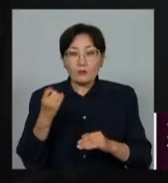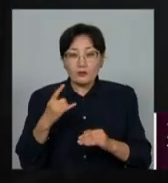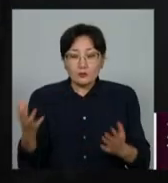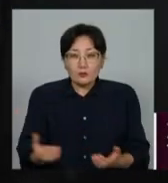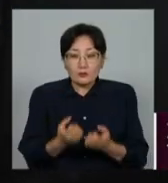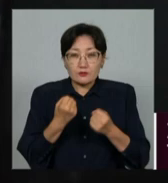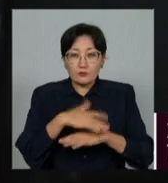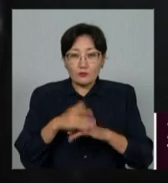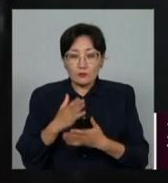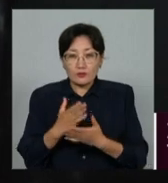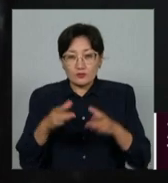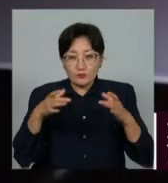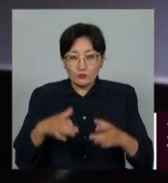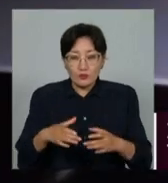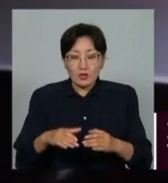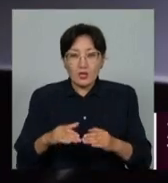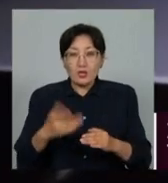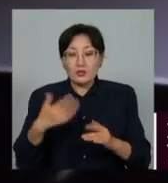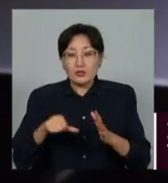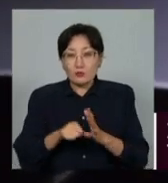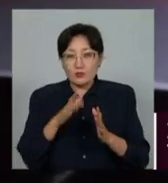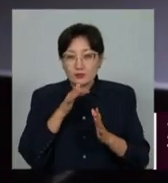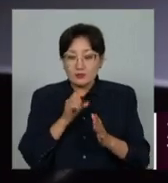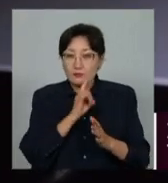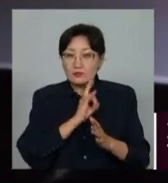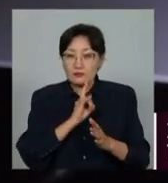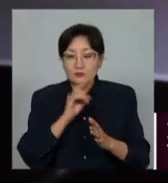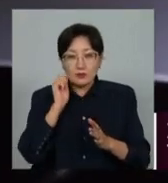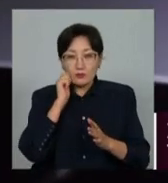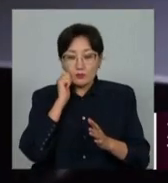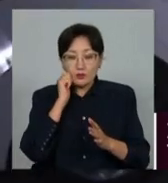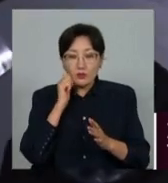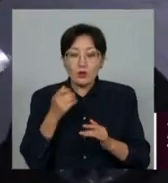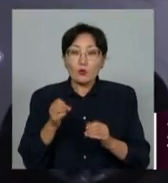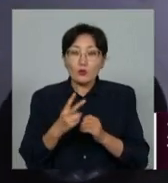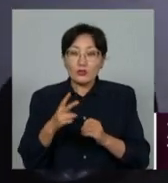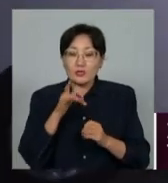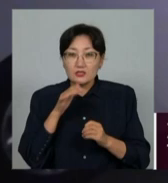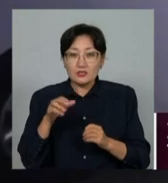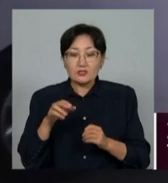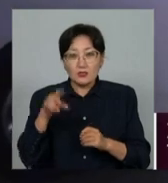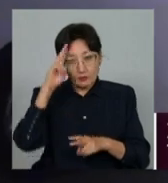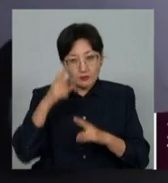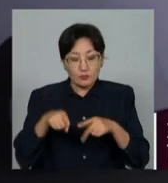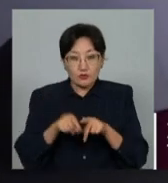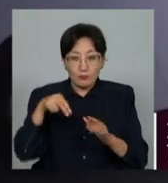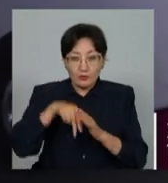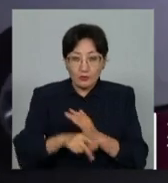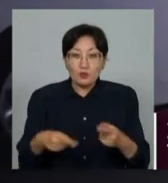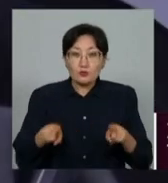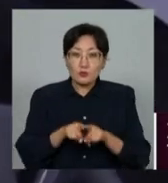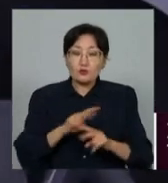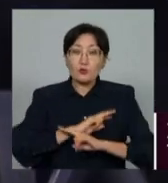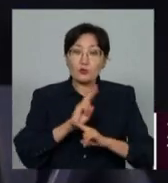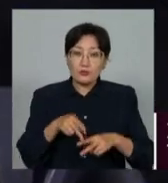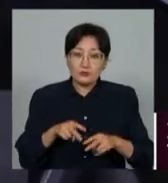үшін далада орналасқан шұңқырға бүлдіршіннің 56 жастағы әжесі мен 12 жасар ағасы да түскен. Өкінішке қарай олар да артынан мерт